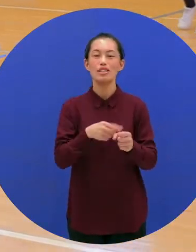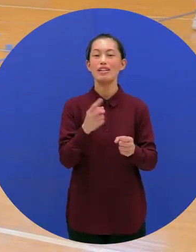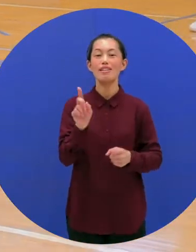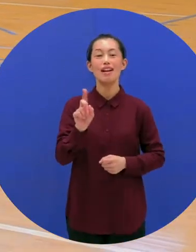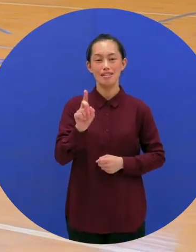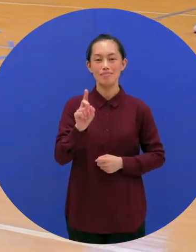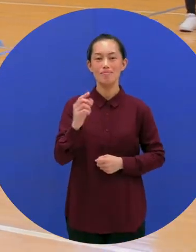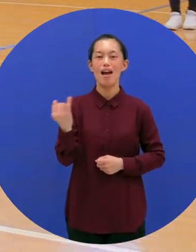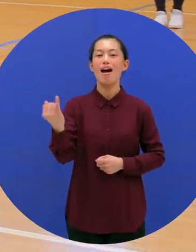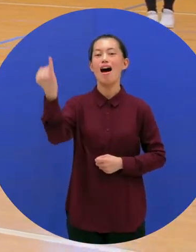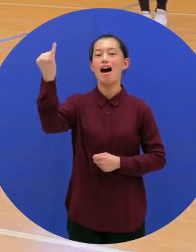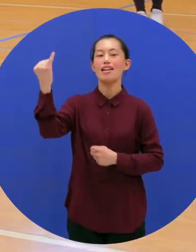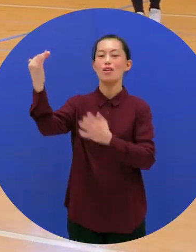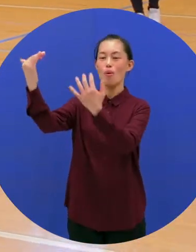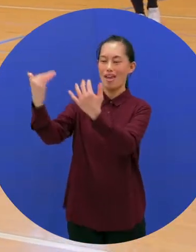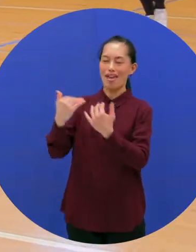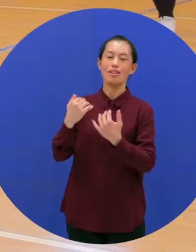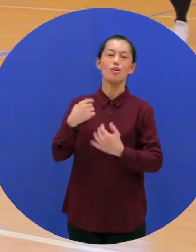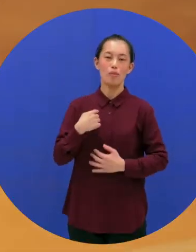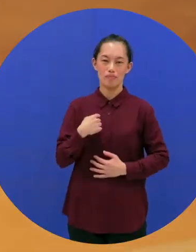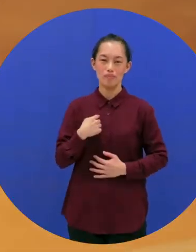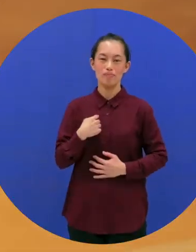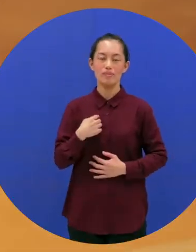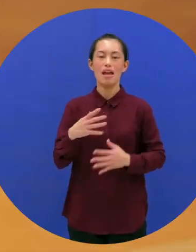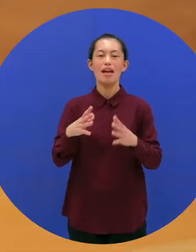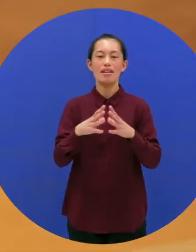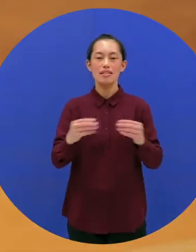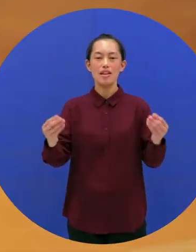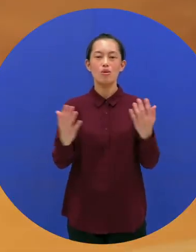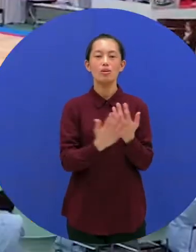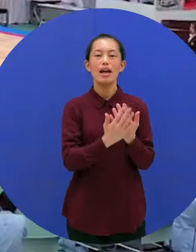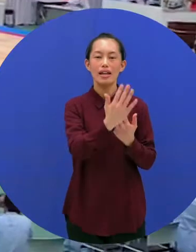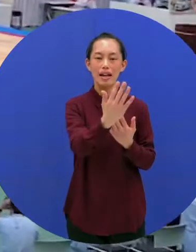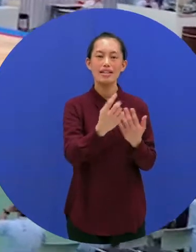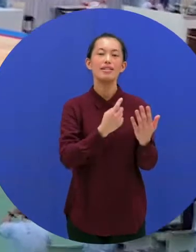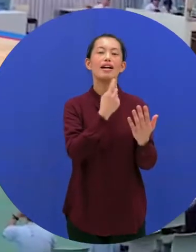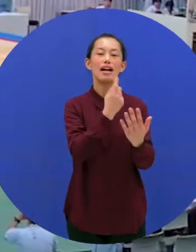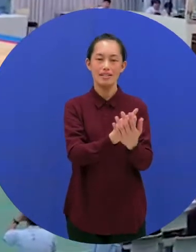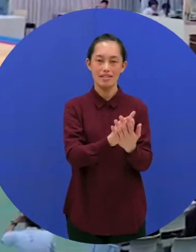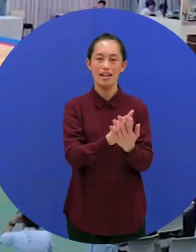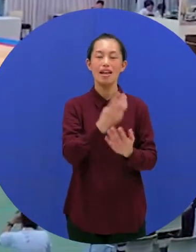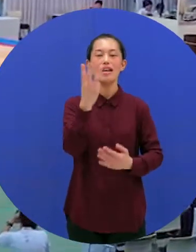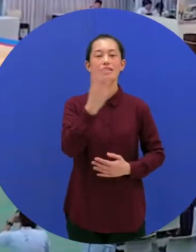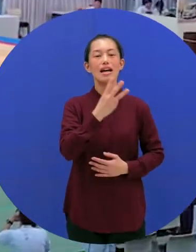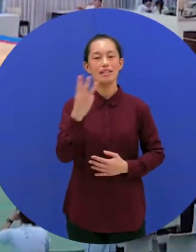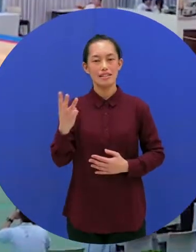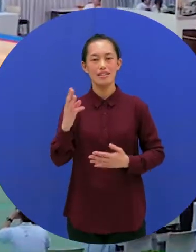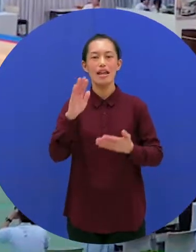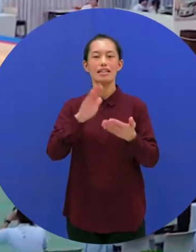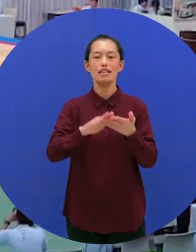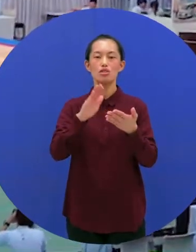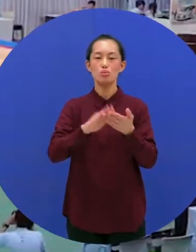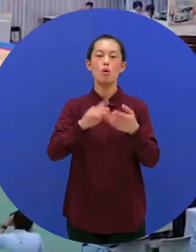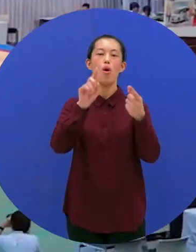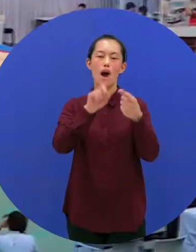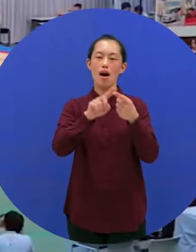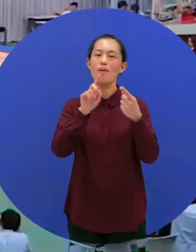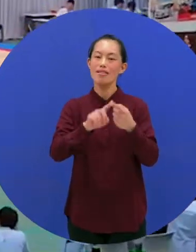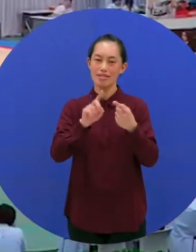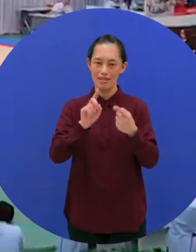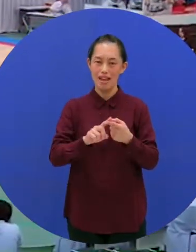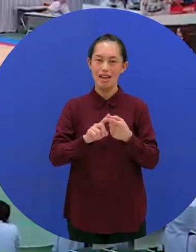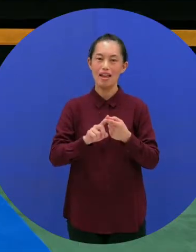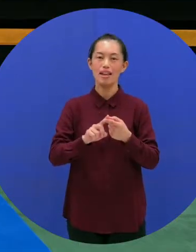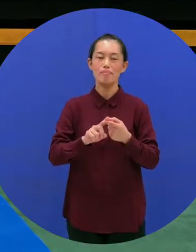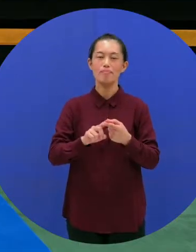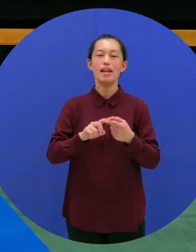ので始めたのがきっかけです。最高の舞台で演技ができることに感謝して、3人で息を合わ